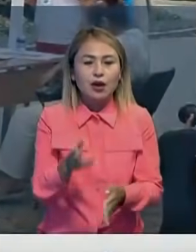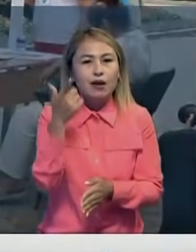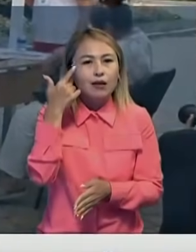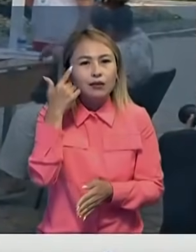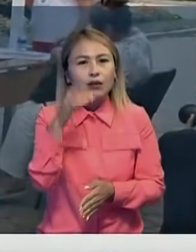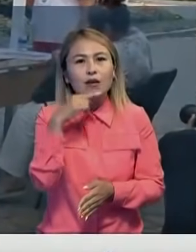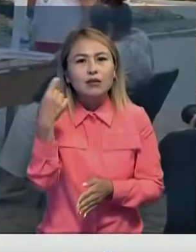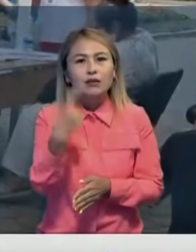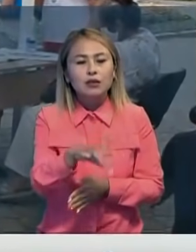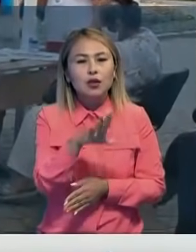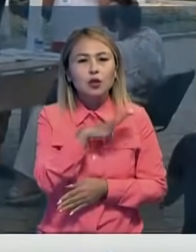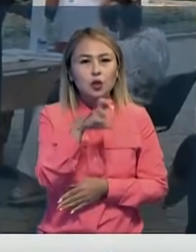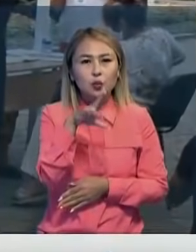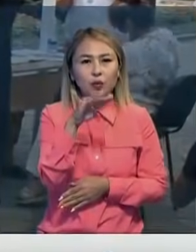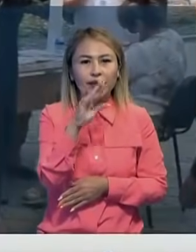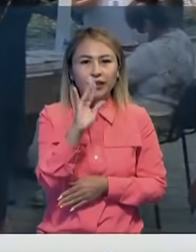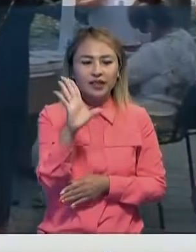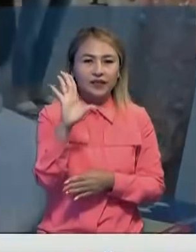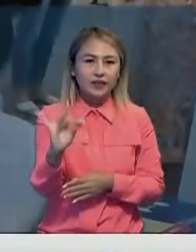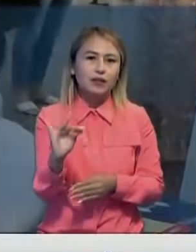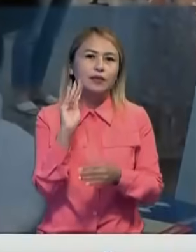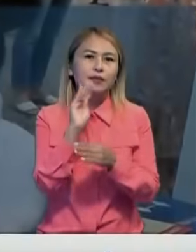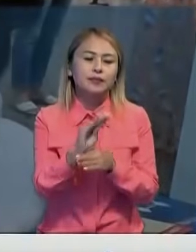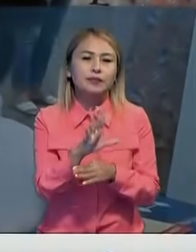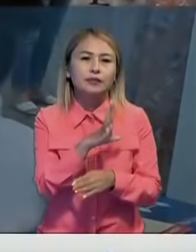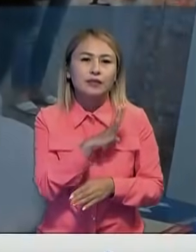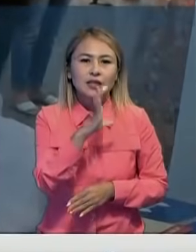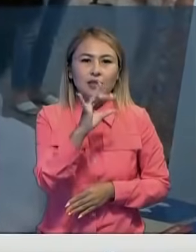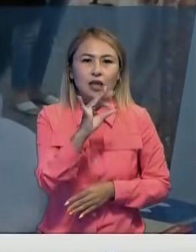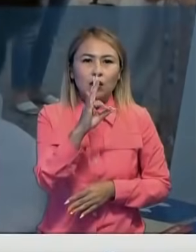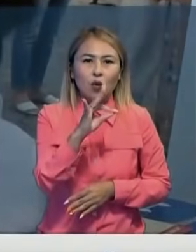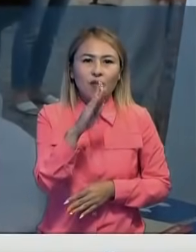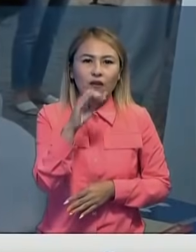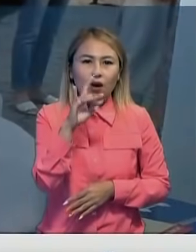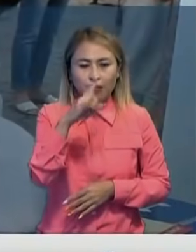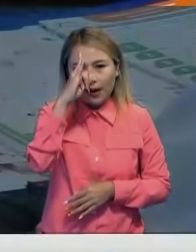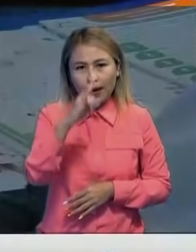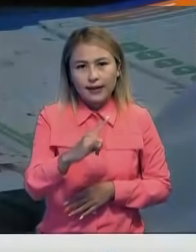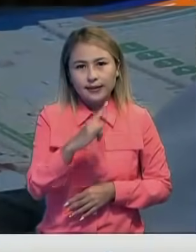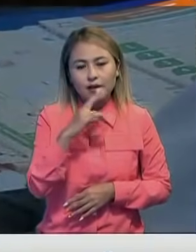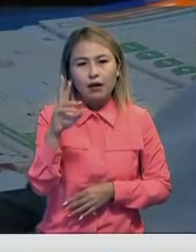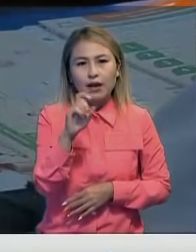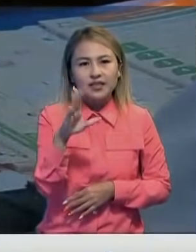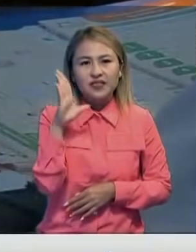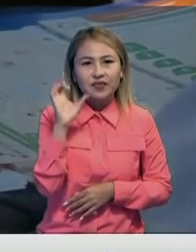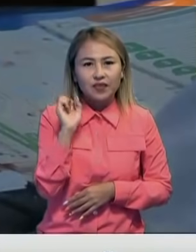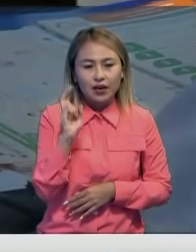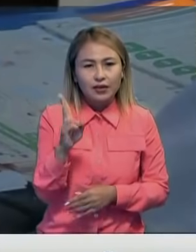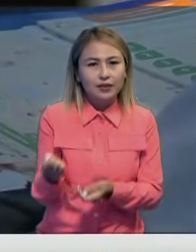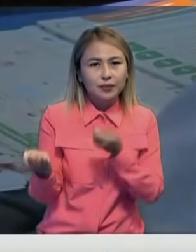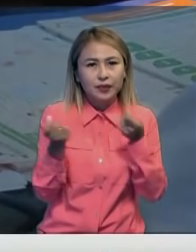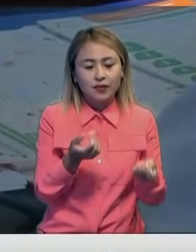Қырғызстанға ресейлік Спутник V, еуропалық AstraZeneca, қытайлық Sinopharm және қазақстандық Казвак вакциналар